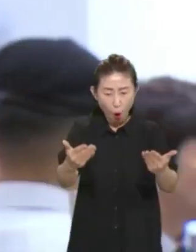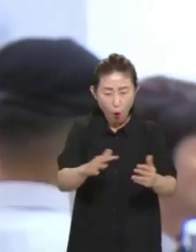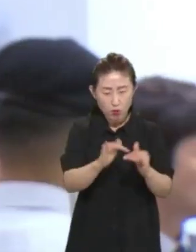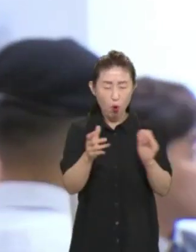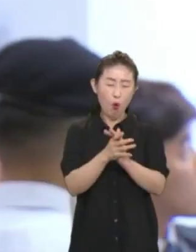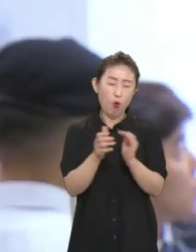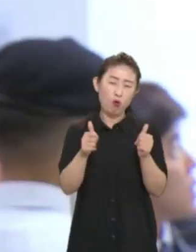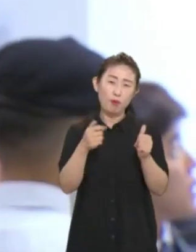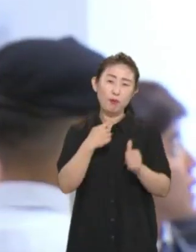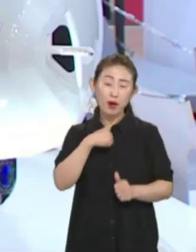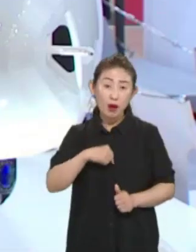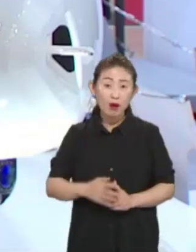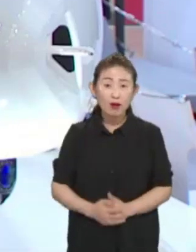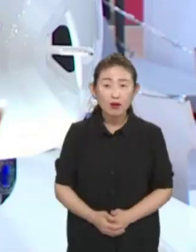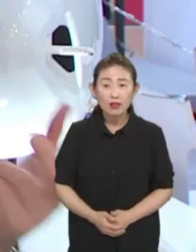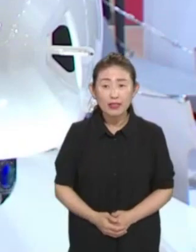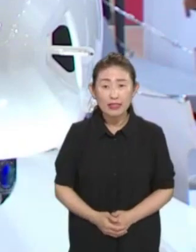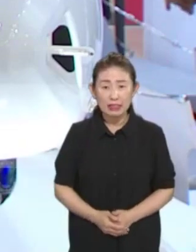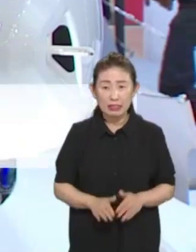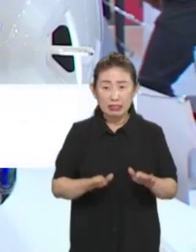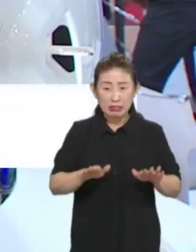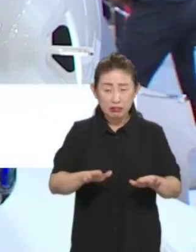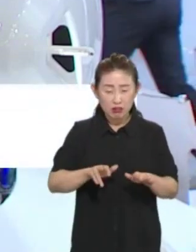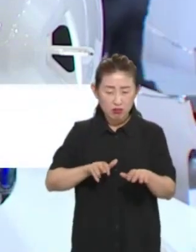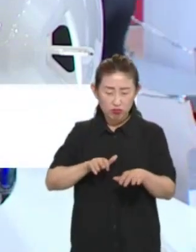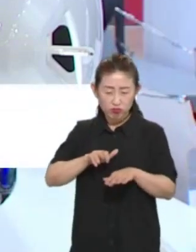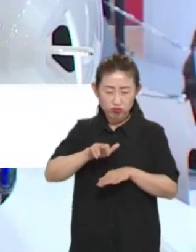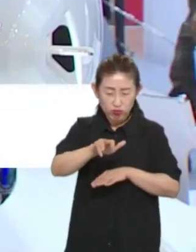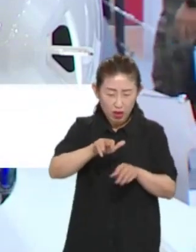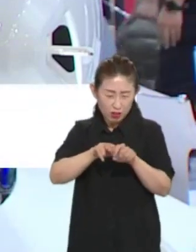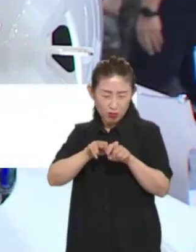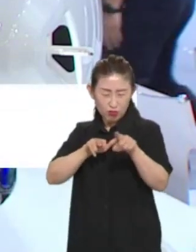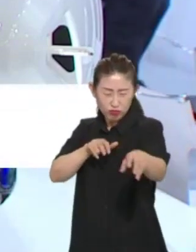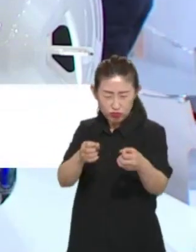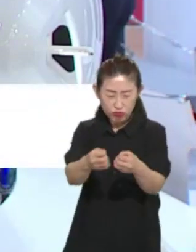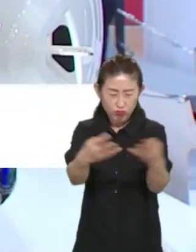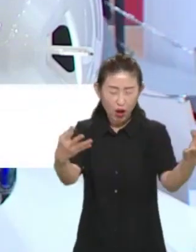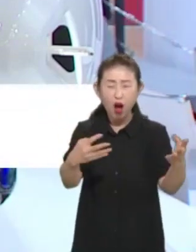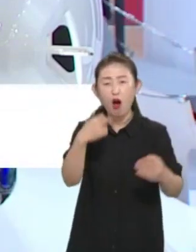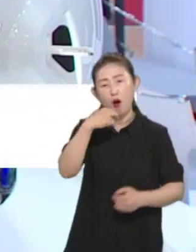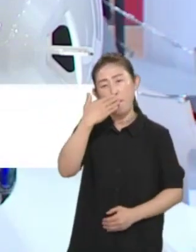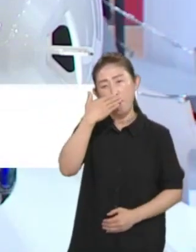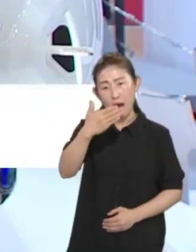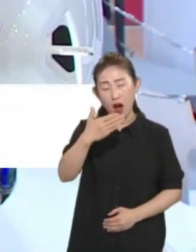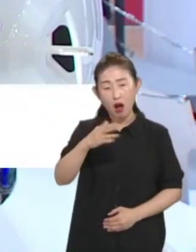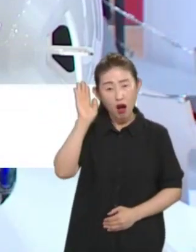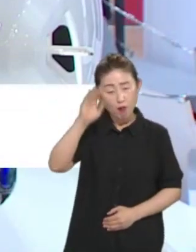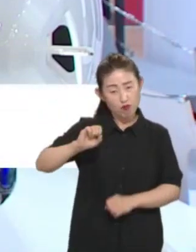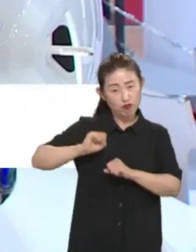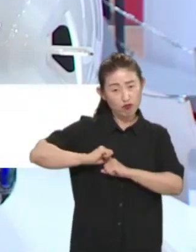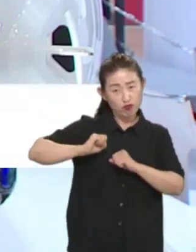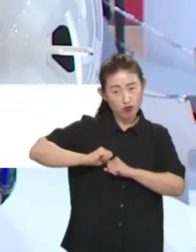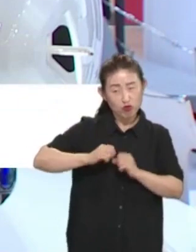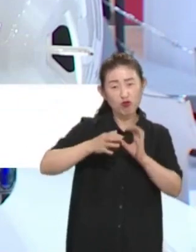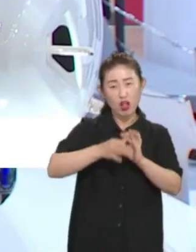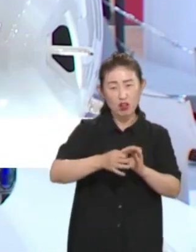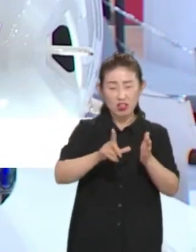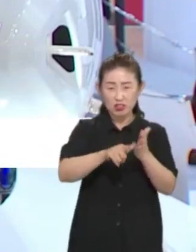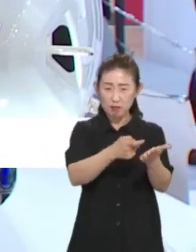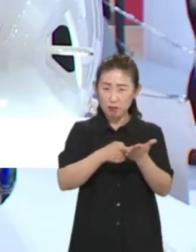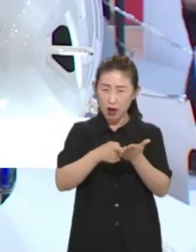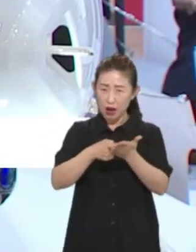받았습니다. 바로 추가적인 타격 등의 액션이 가능하기 때문에 우리 군의 작전 대응 시간을 단축하고